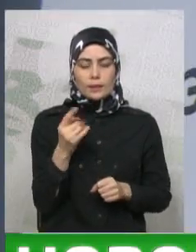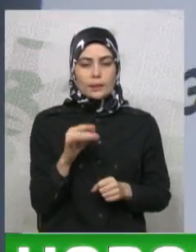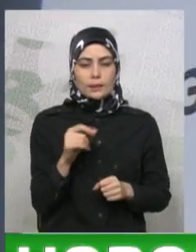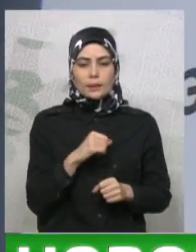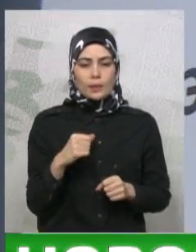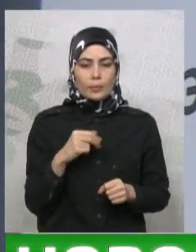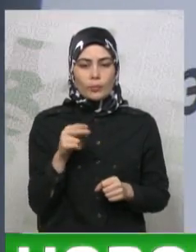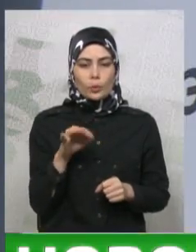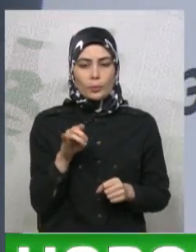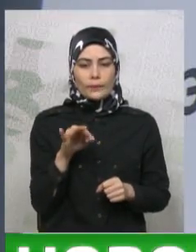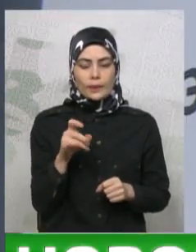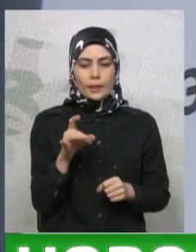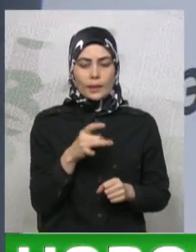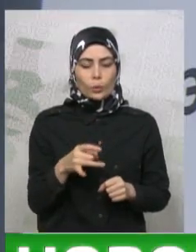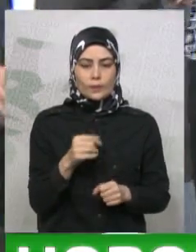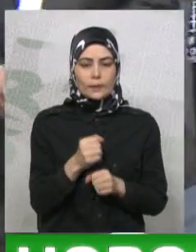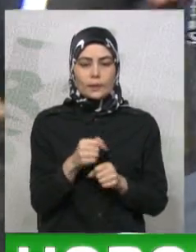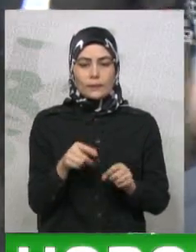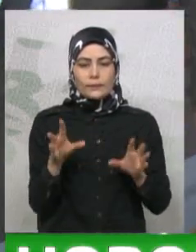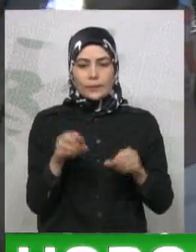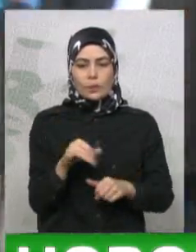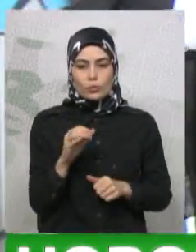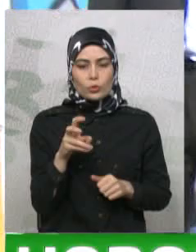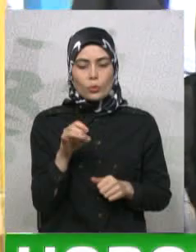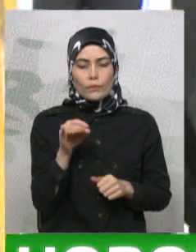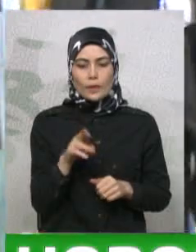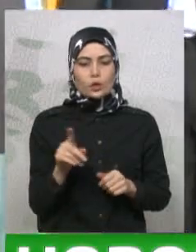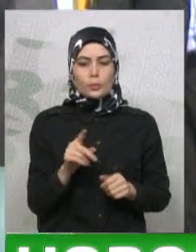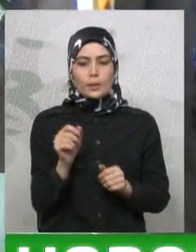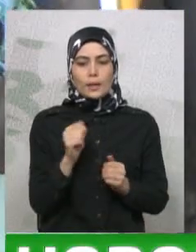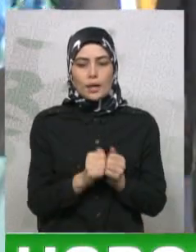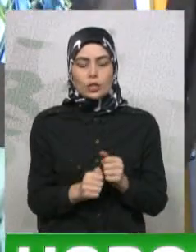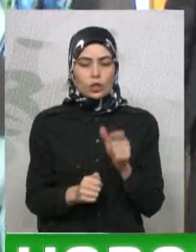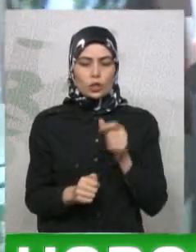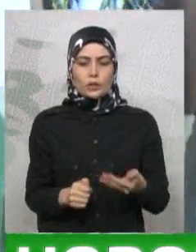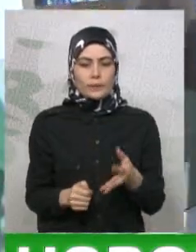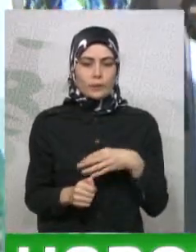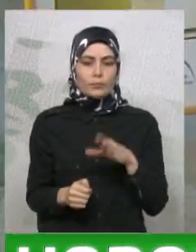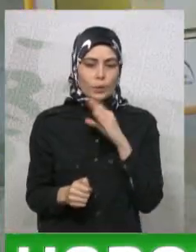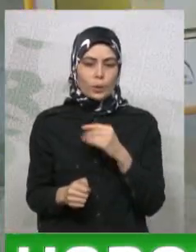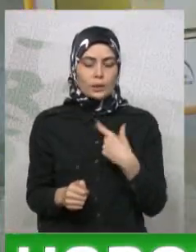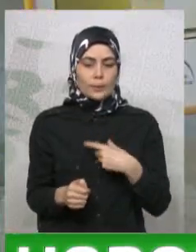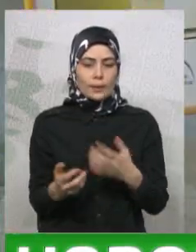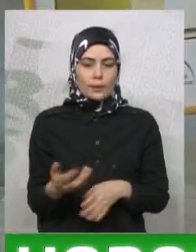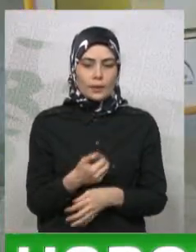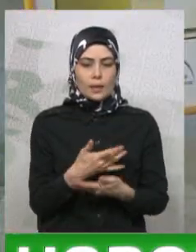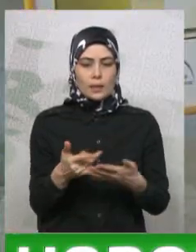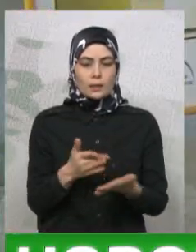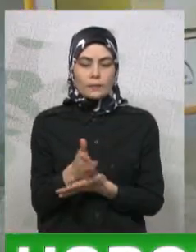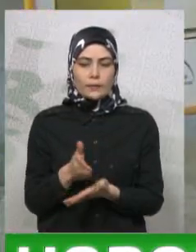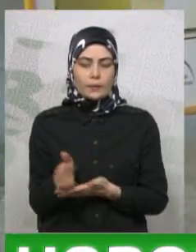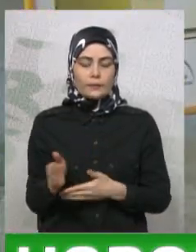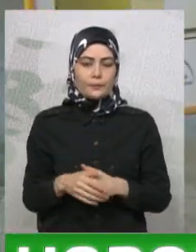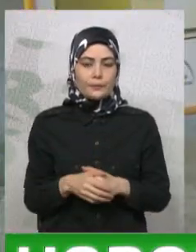самых прорывных регионов. Создать здесь все условия для того, чтобы каждый житель республики смог найти себя в разных сферах.